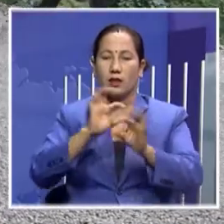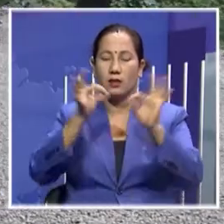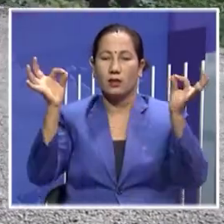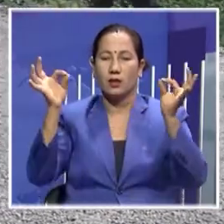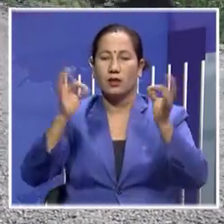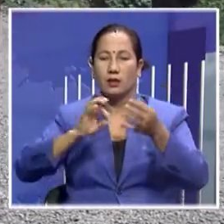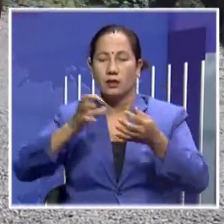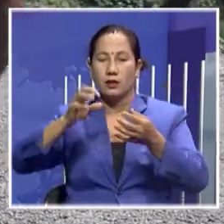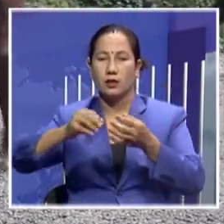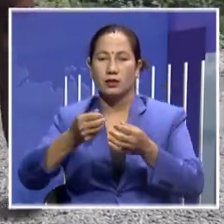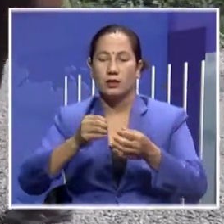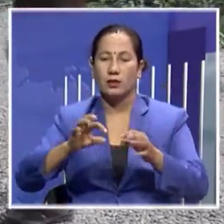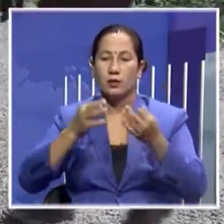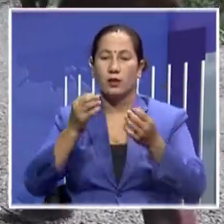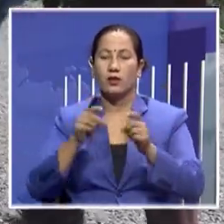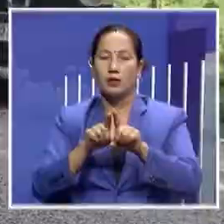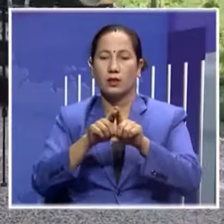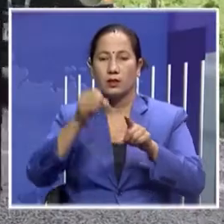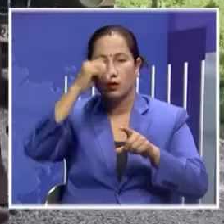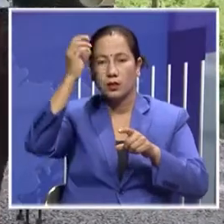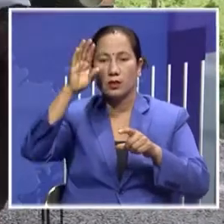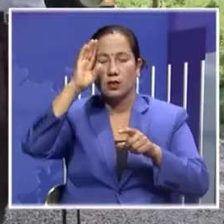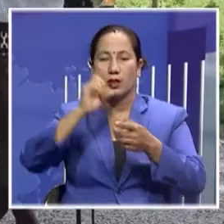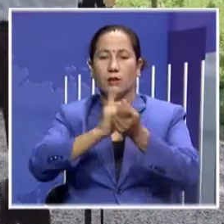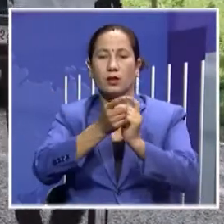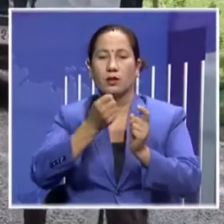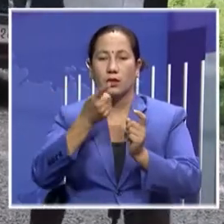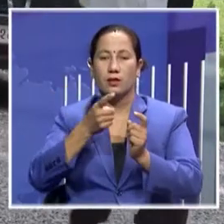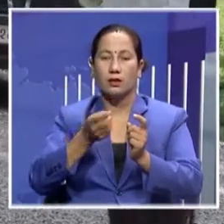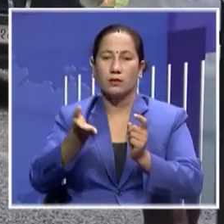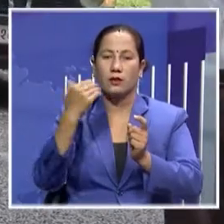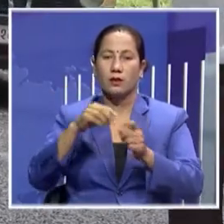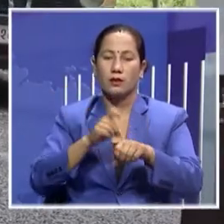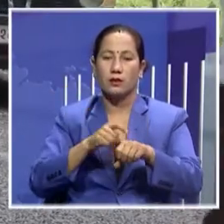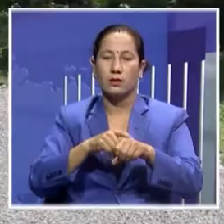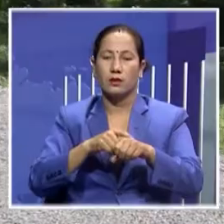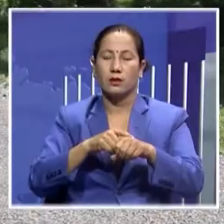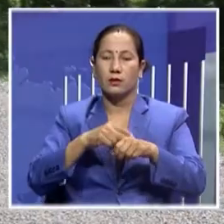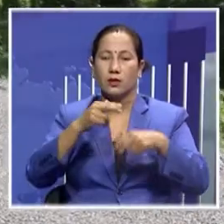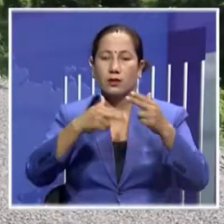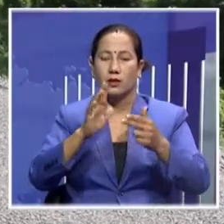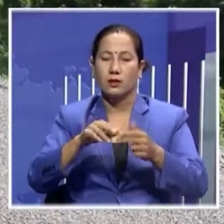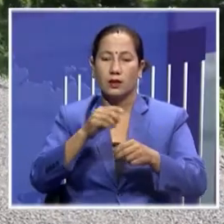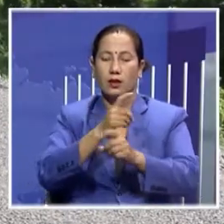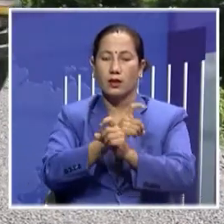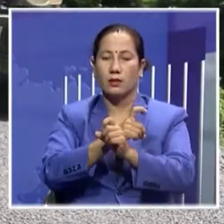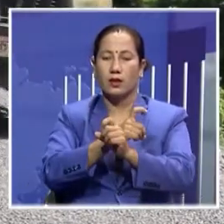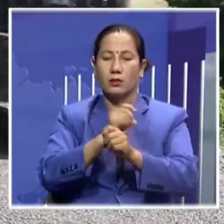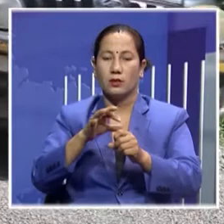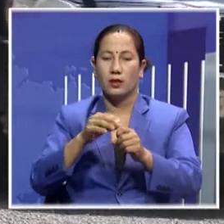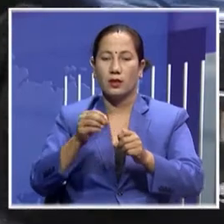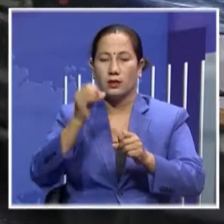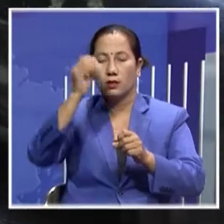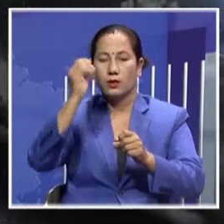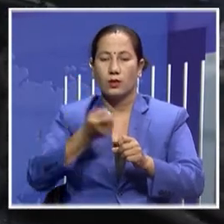सत्ता समीकरणमा पार्ने प्रभावसँगै सुदूरपश्चिम सरकार पनि फेरिने भन्दै पछिल्लो समयमा चर्चा चलेको थियो। एमाले विभाजनले सुदूरपश्चिममा कुनै